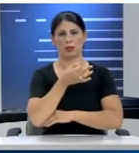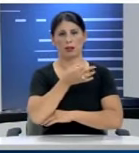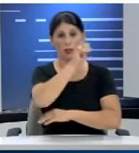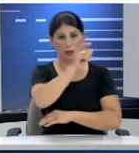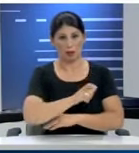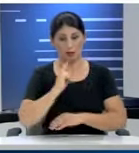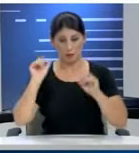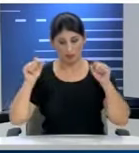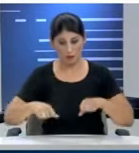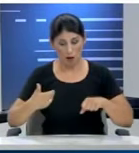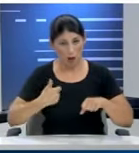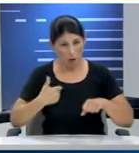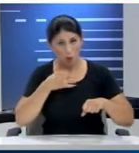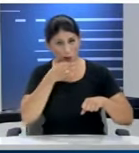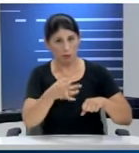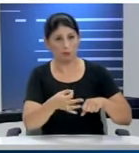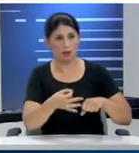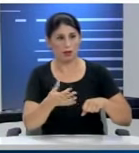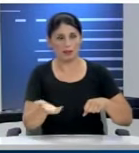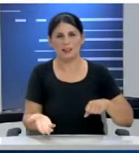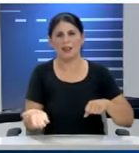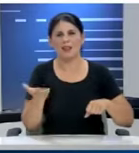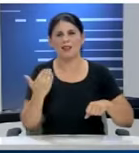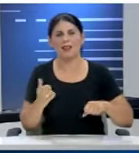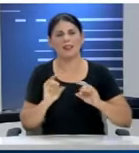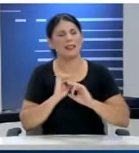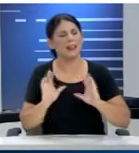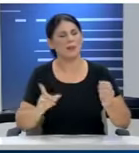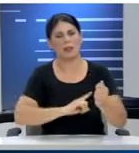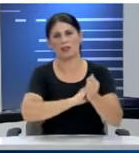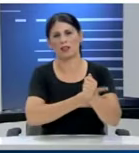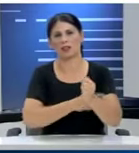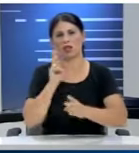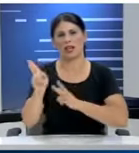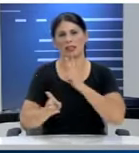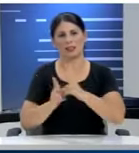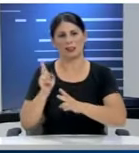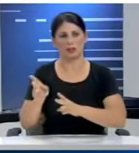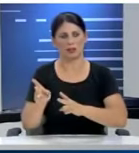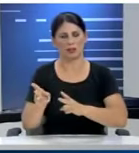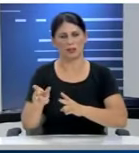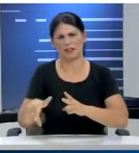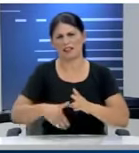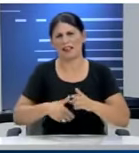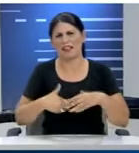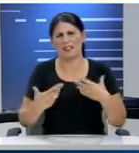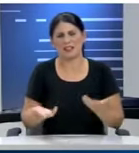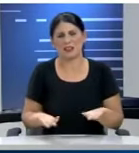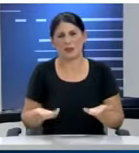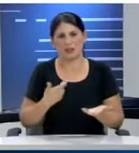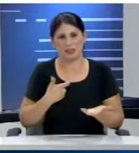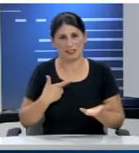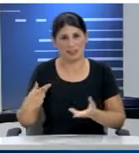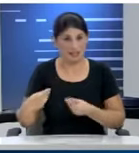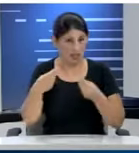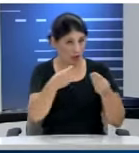επιβεβαιώσατε αυτό που είχα πει εγώ, ότι δεν έχετε καμία δυνατότητα να κατηγορήσετε αυτή την κυβέρνηση, θα ήταν αστείο άλλωστε, ότι